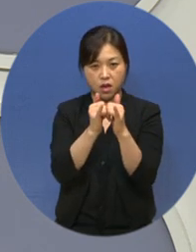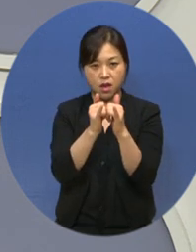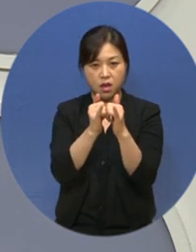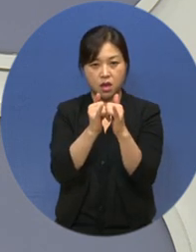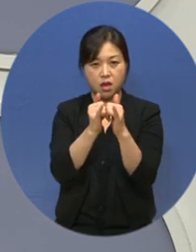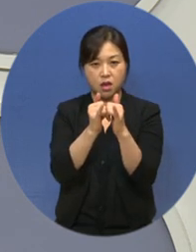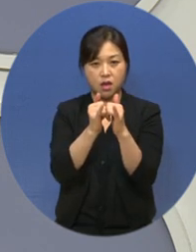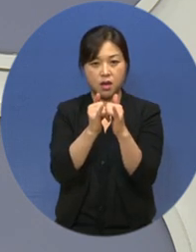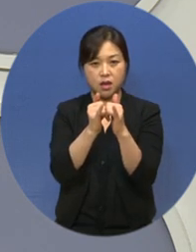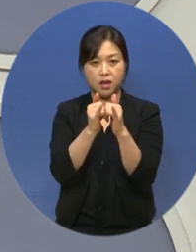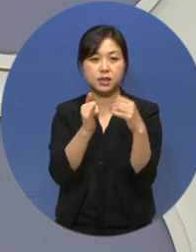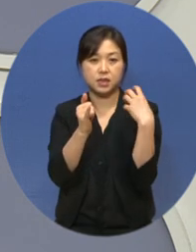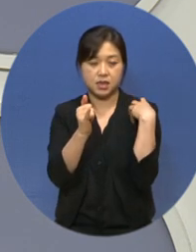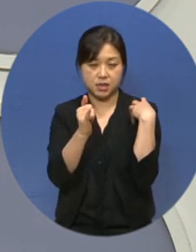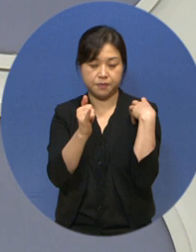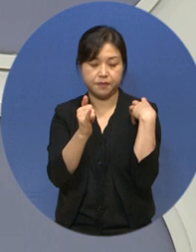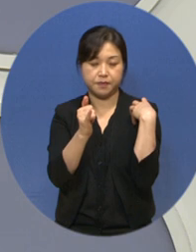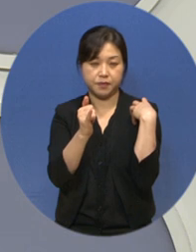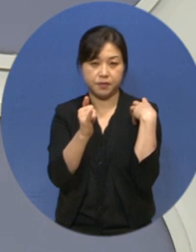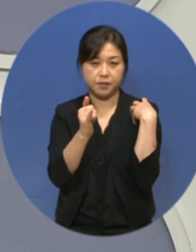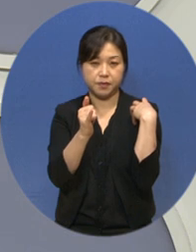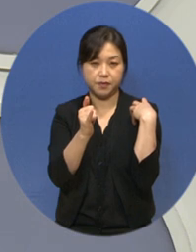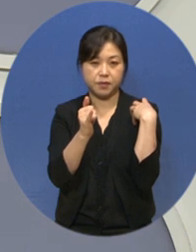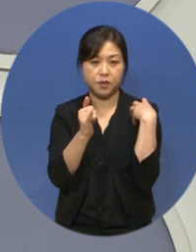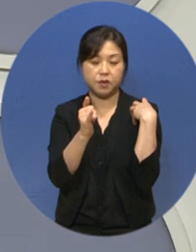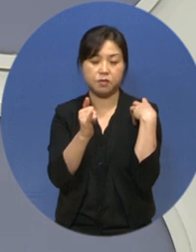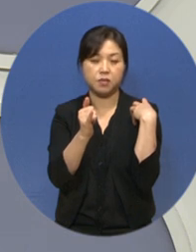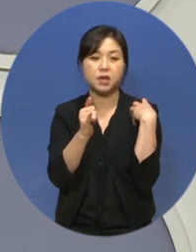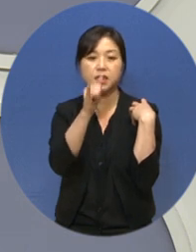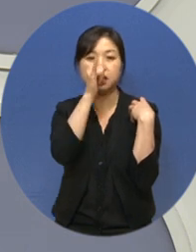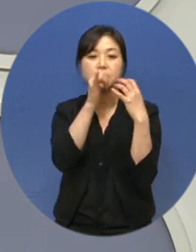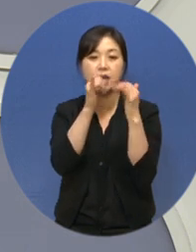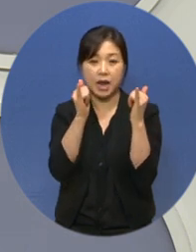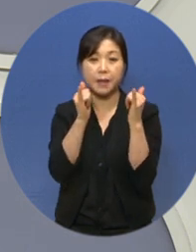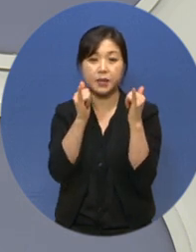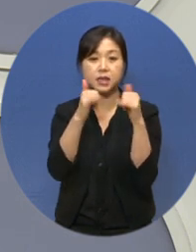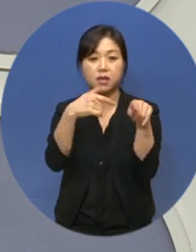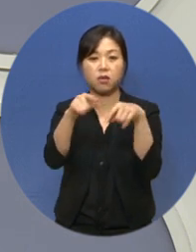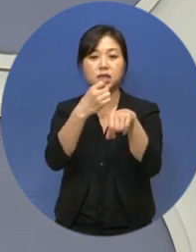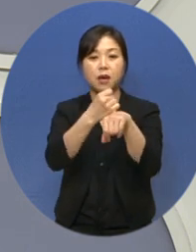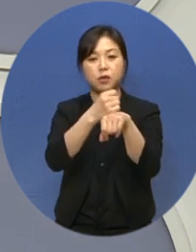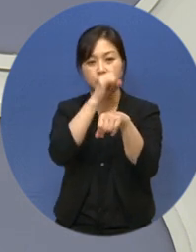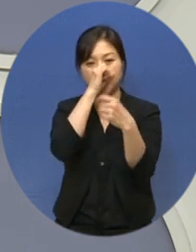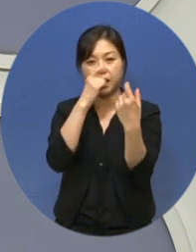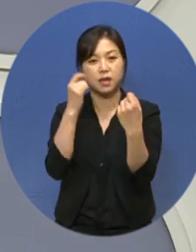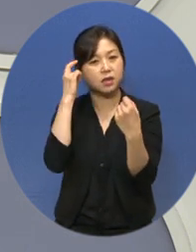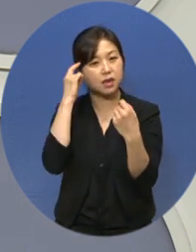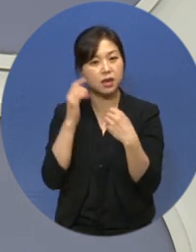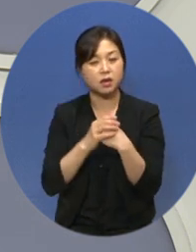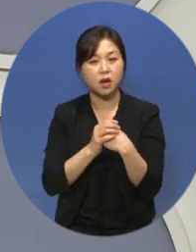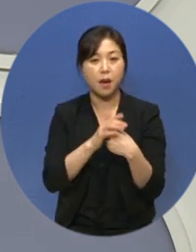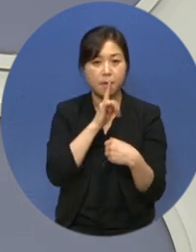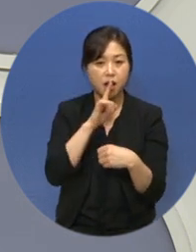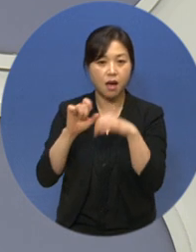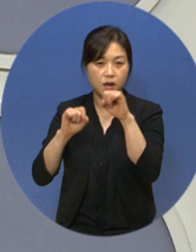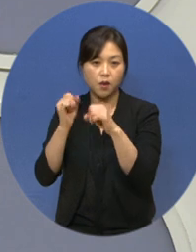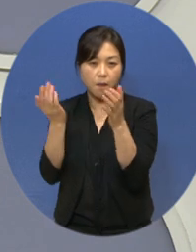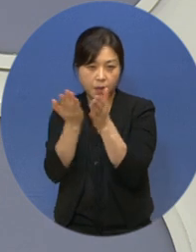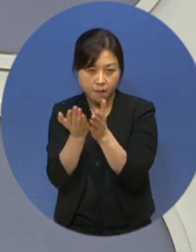했으면 좋겠다 그런 말씀을 드리구요 예 뭐 구체적으로 좀 언행일치와 됐으면 좋겠다 2 정직한 사람이